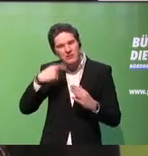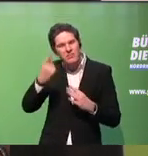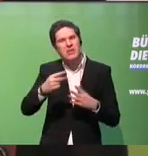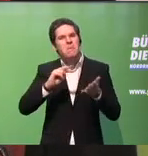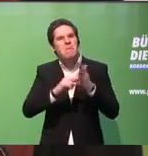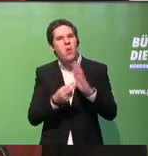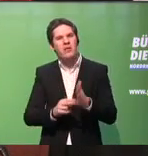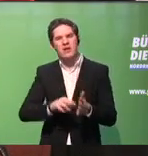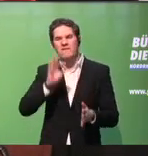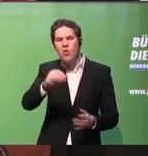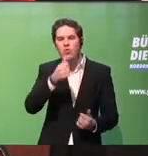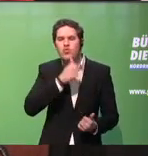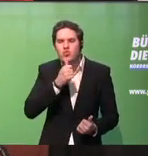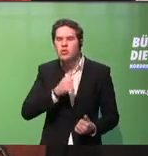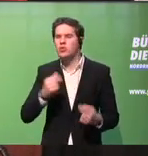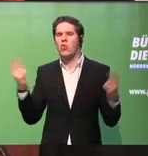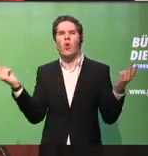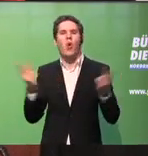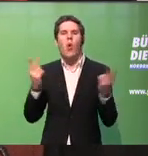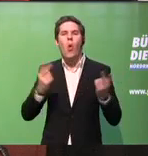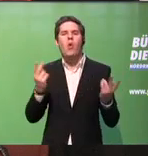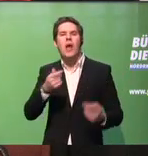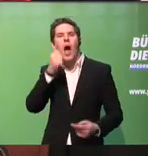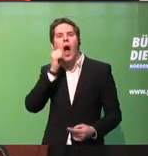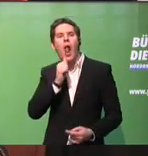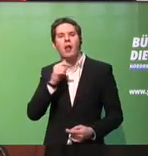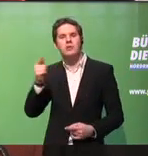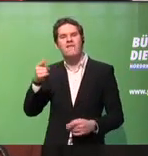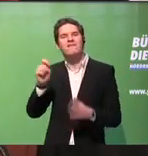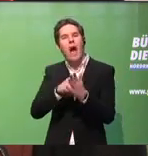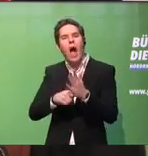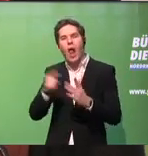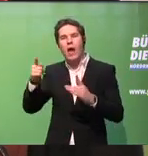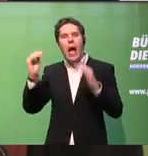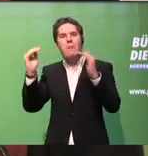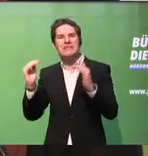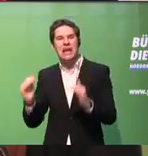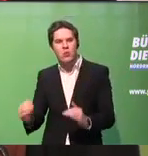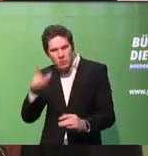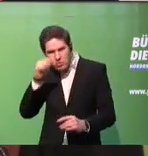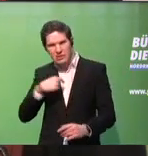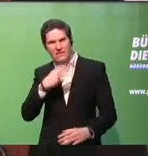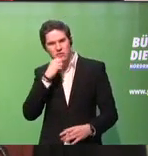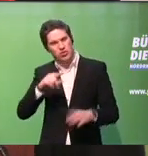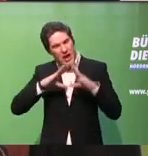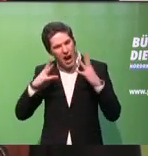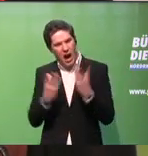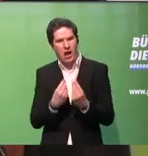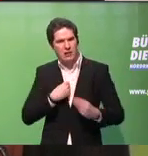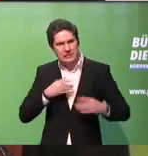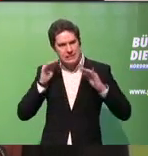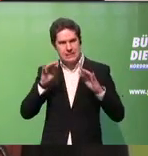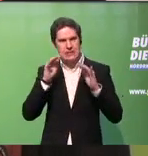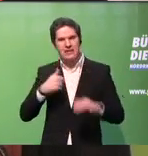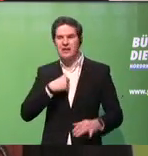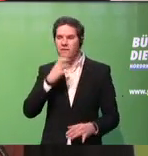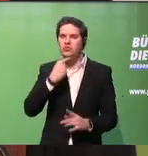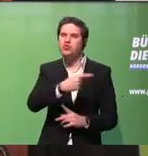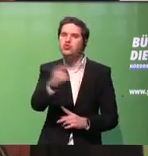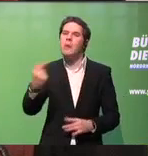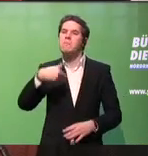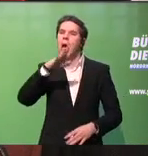der Jugendgarantie oder bei der Absenkung des Wahlalters, die jungen Menschen wieder Hoffnung macht und sie an den politischen Entscheidungen der EU